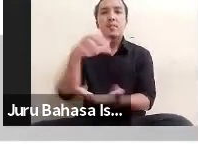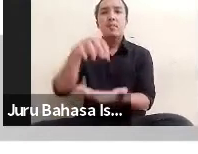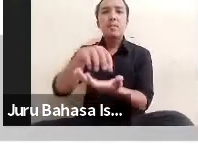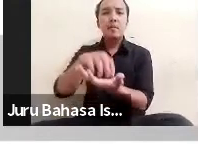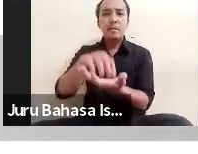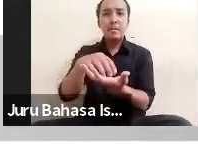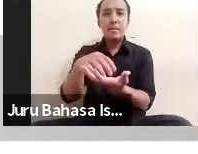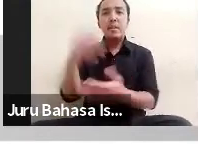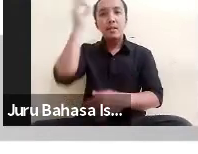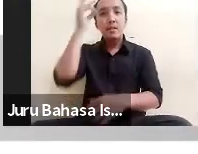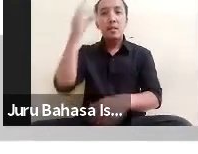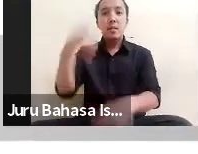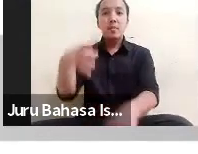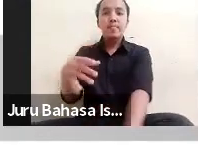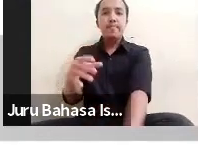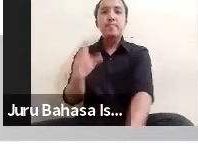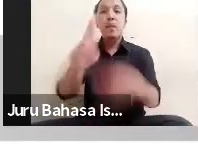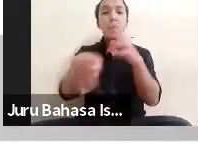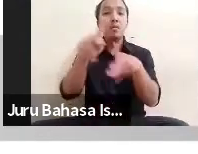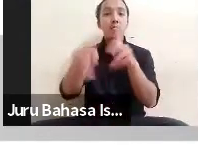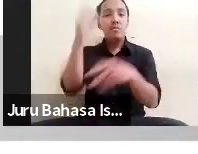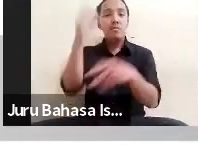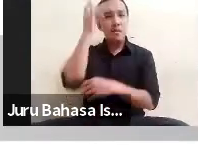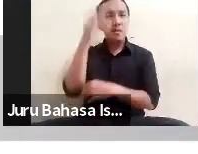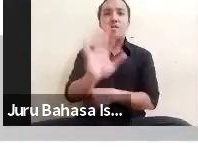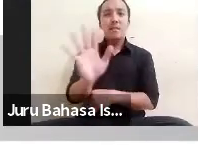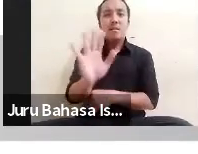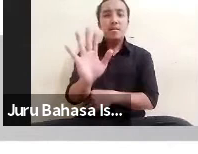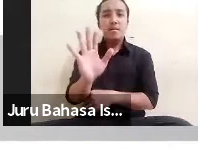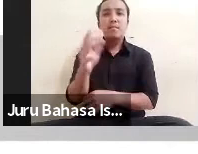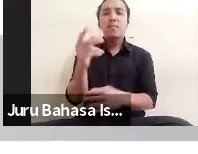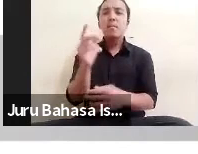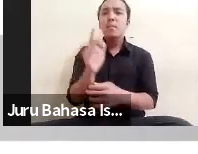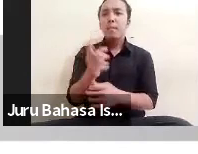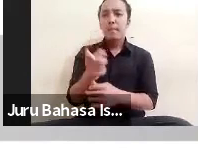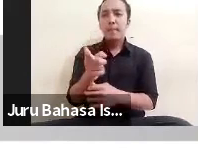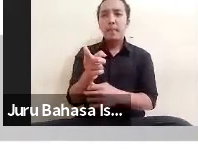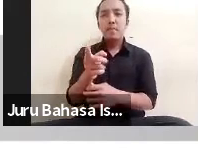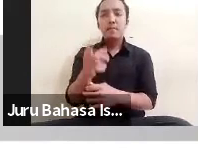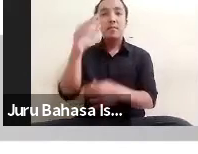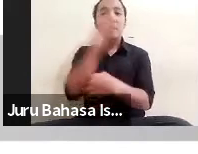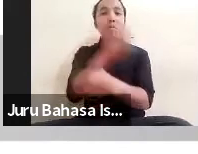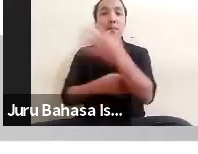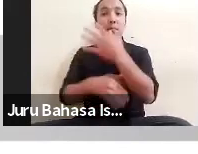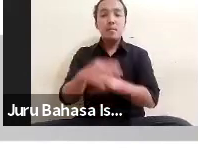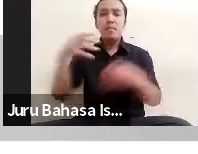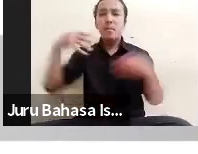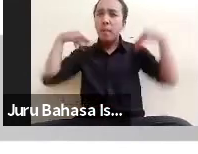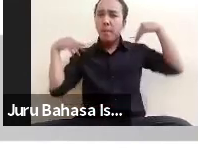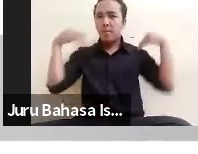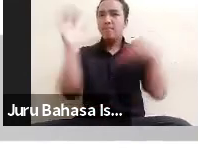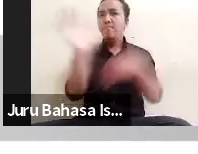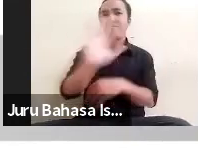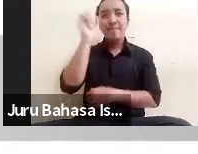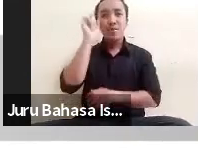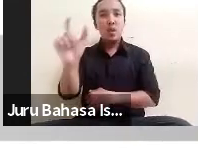desa itu, karena memang difabel juga tidak bisa, tidak diundang berpartisipasi dalam musrenbang atau musdes